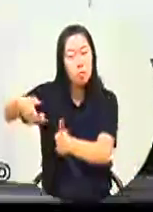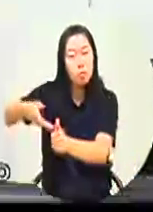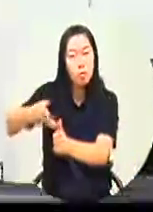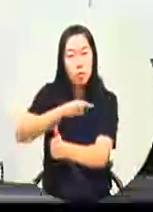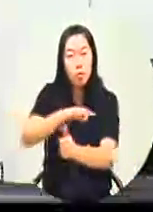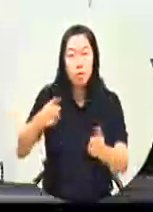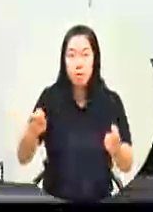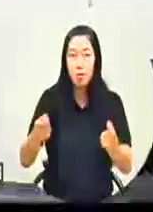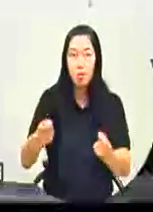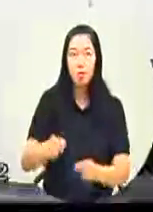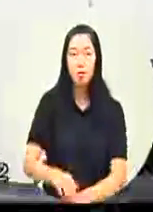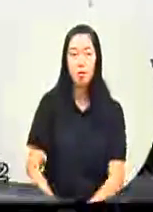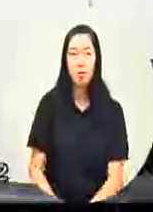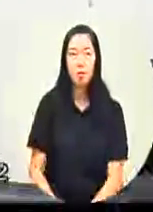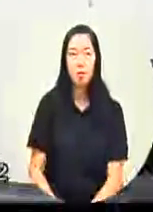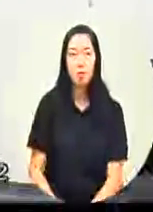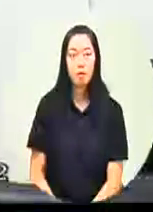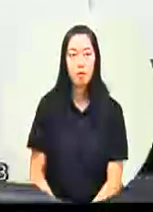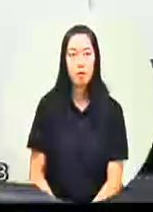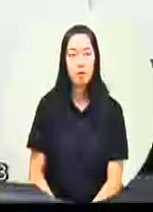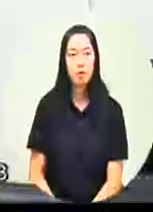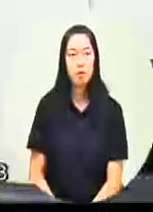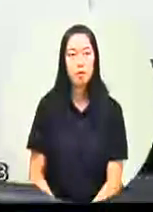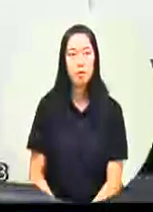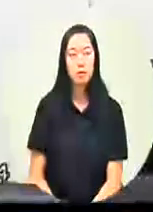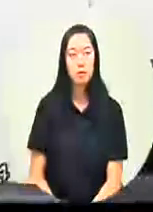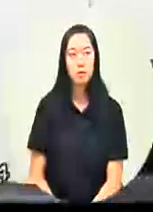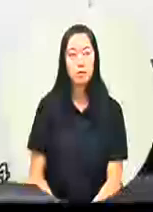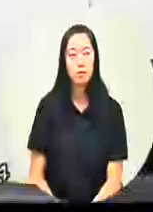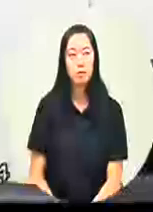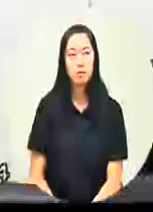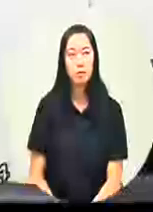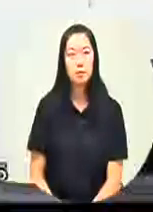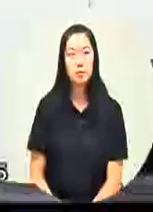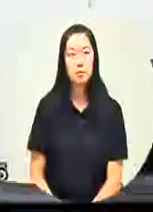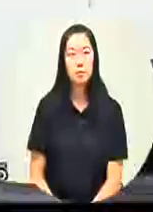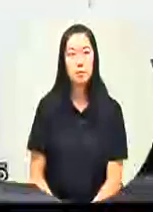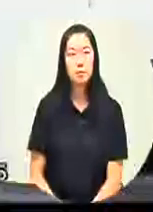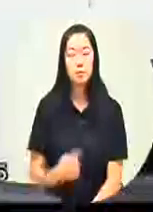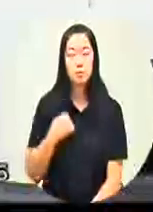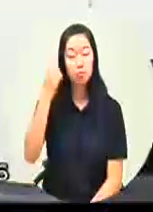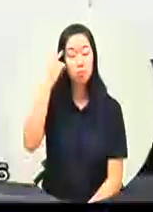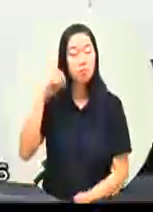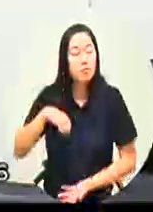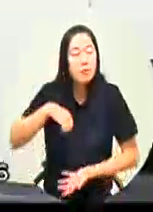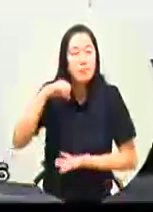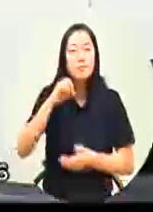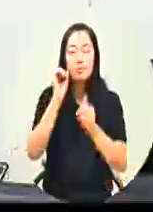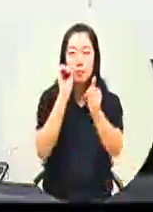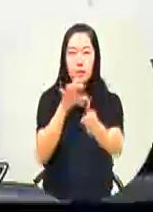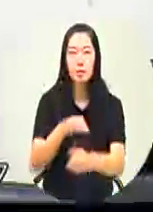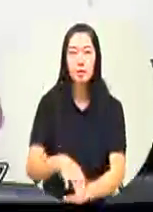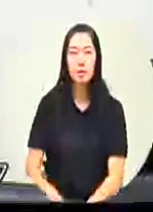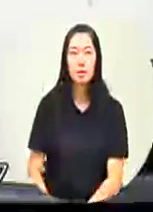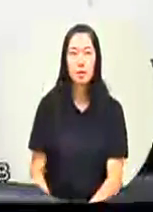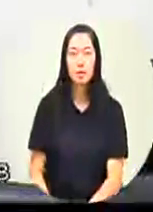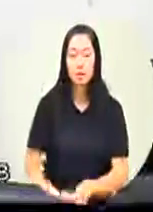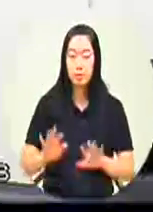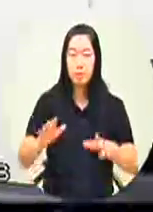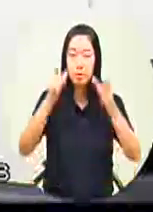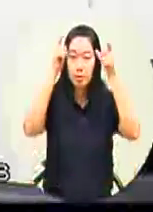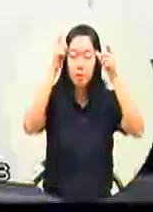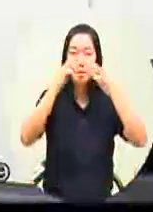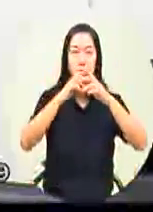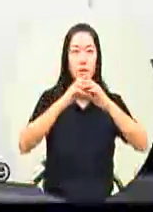讲的交通，我讲在哪样，但你这应该更贴切吼。啊，我想我的建议，现在高雄市